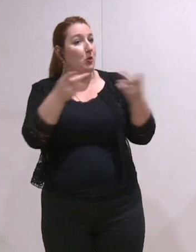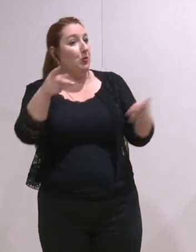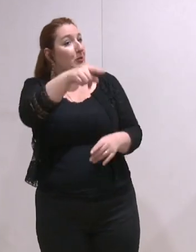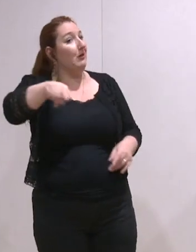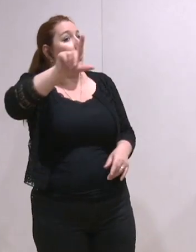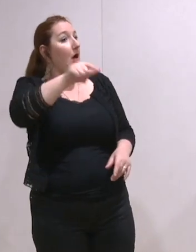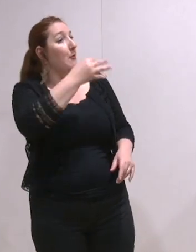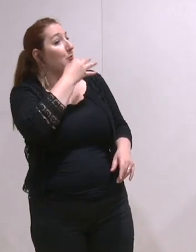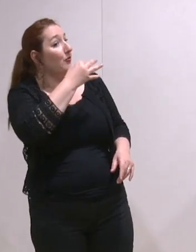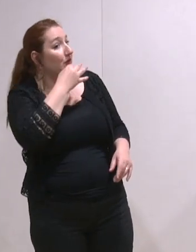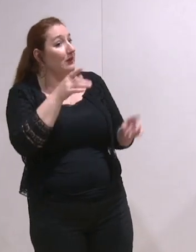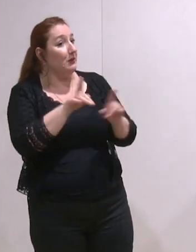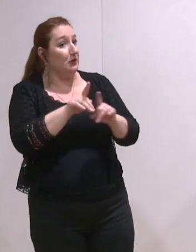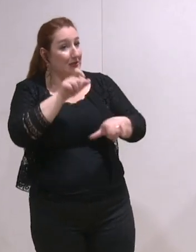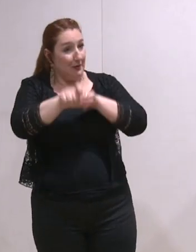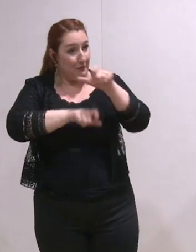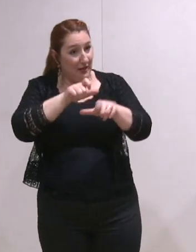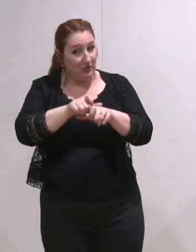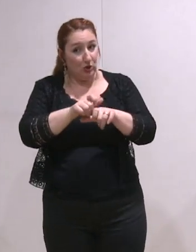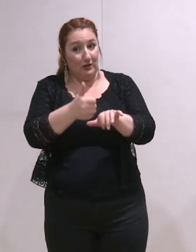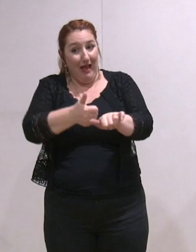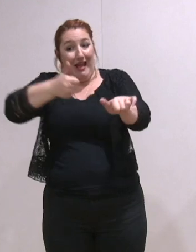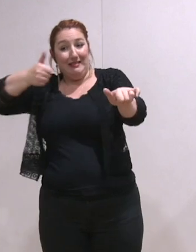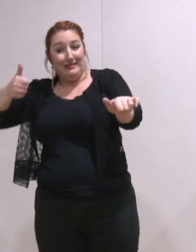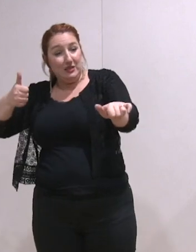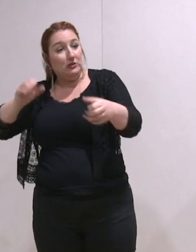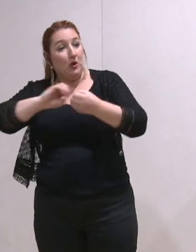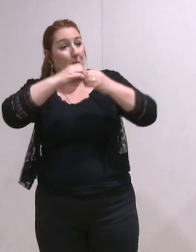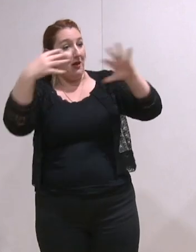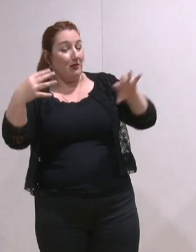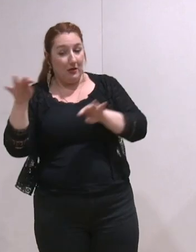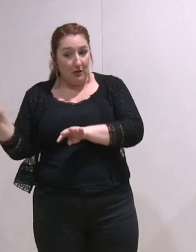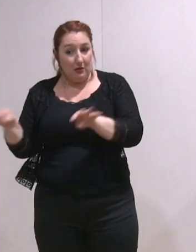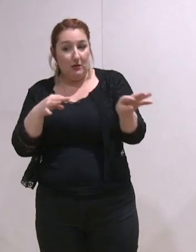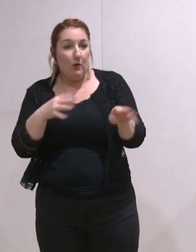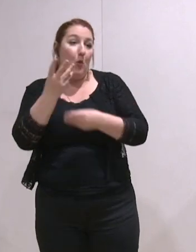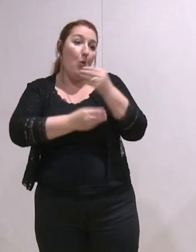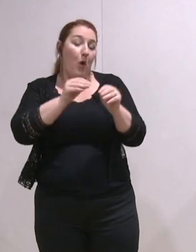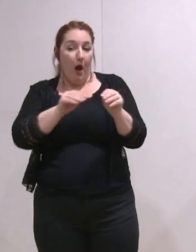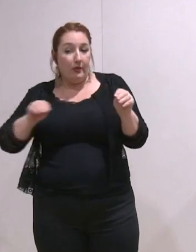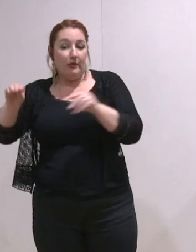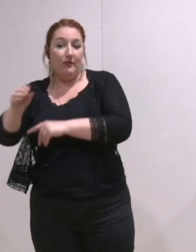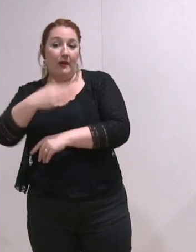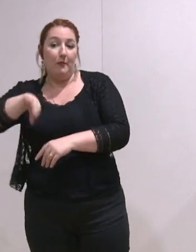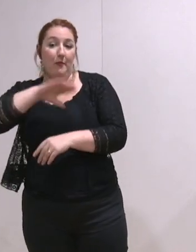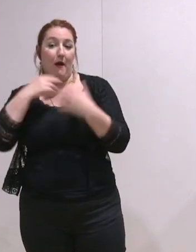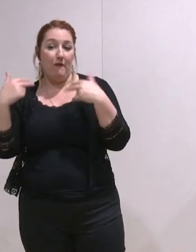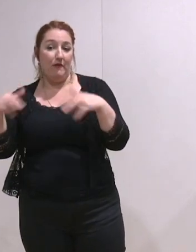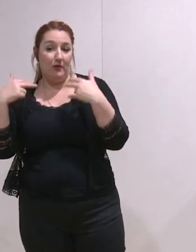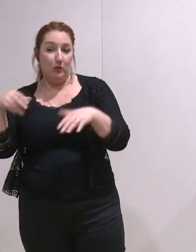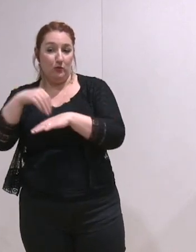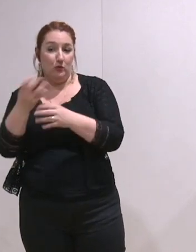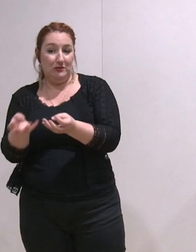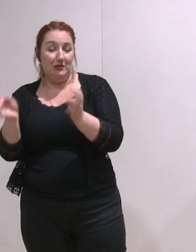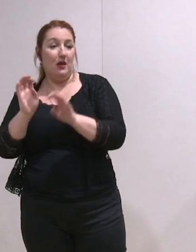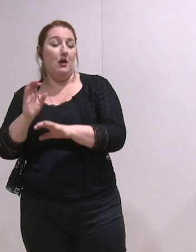profiter mais également les spectates qui nous suivent à distance et qui pour certains nous regardent en différé grâce à l'archivage en ligne des vidéos de notre conseil